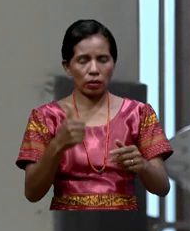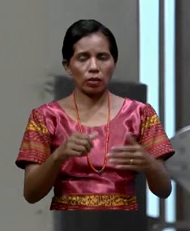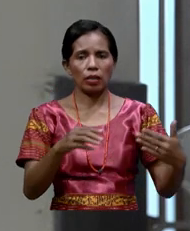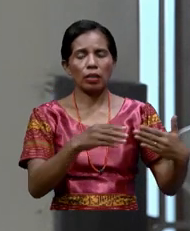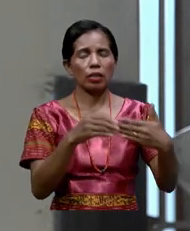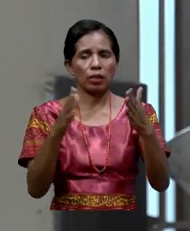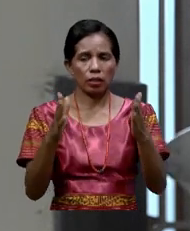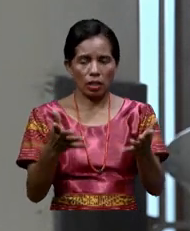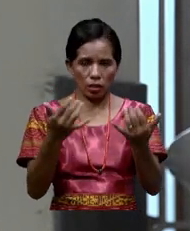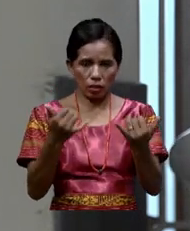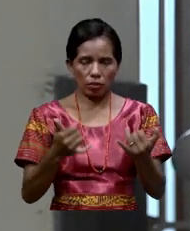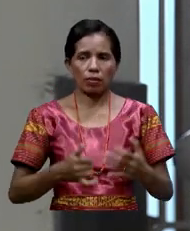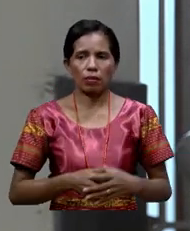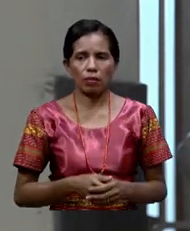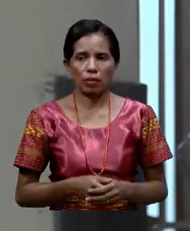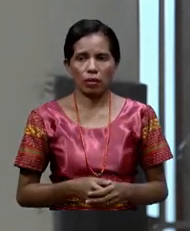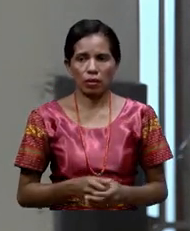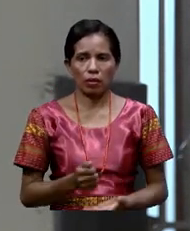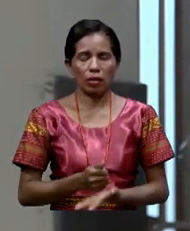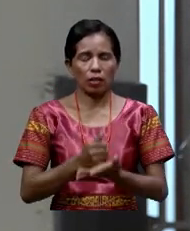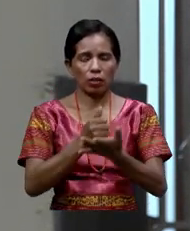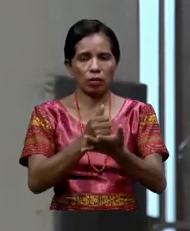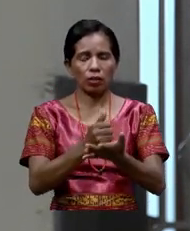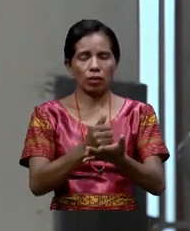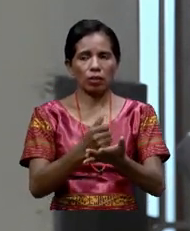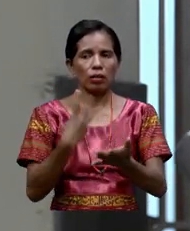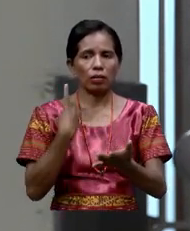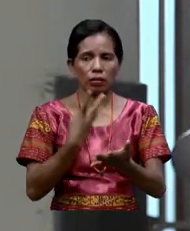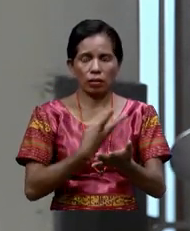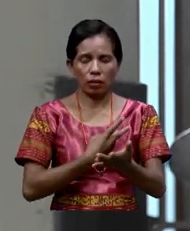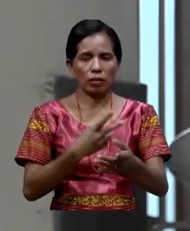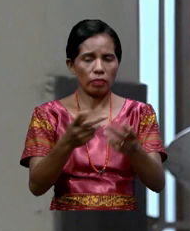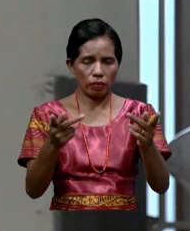nebe agora, dur ia nia patim ia alta sana.